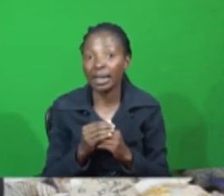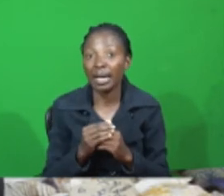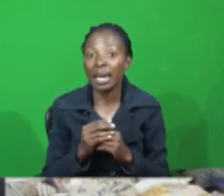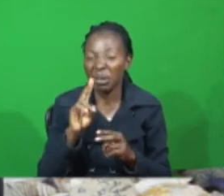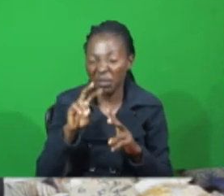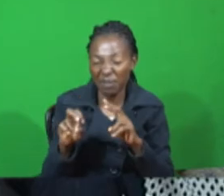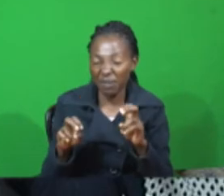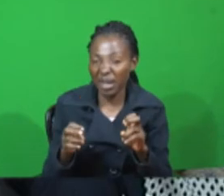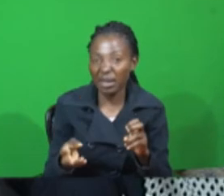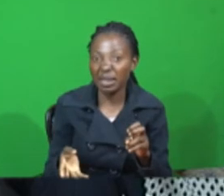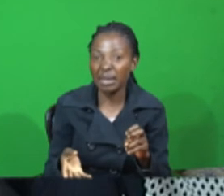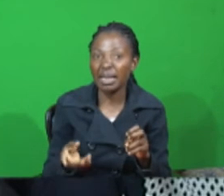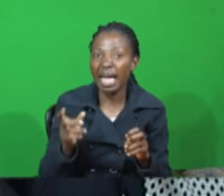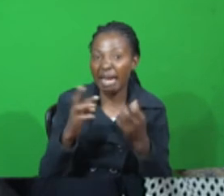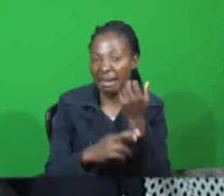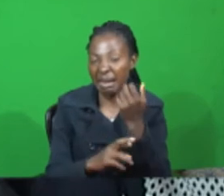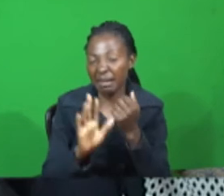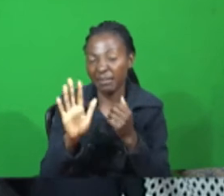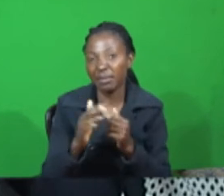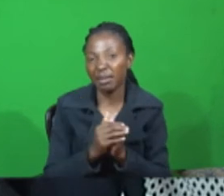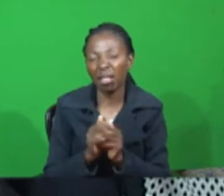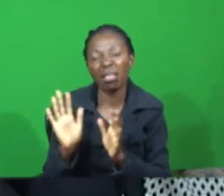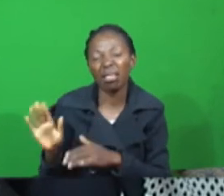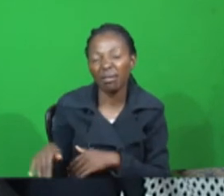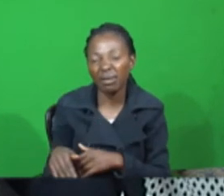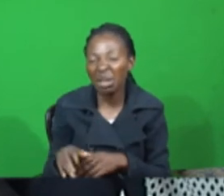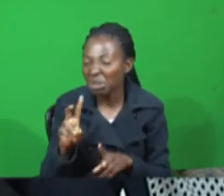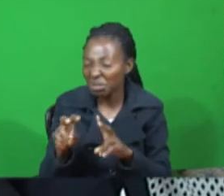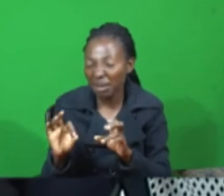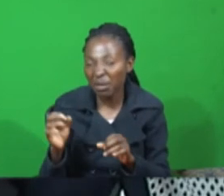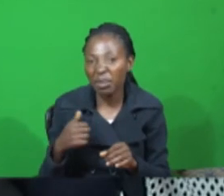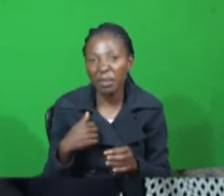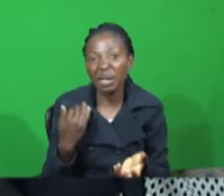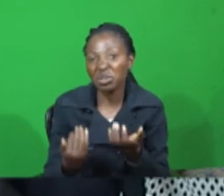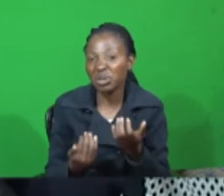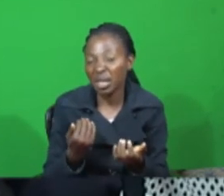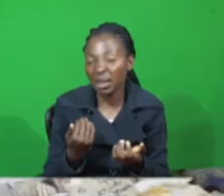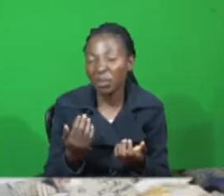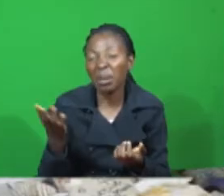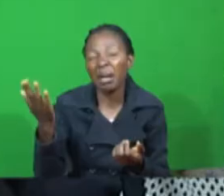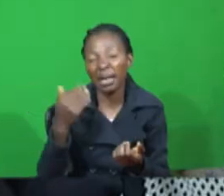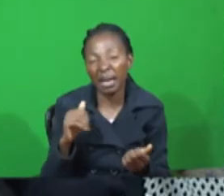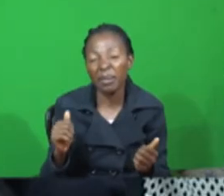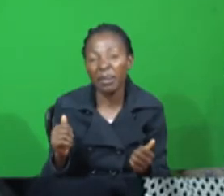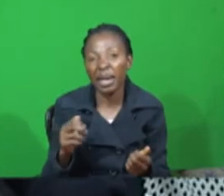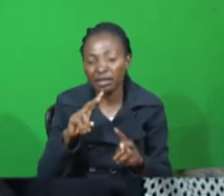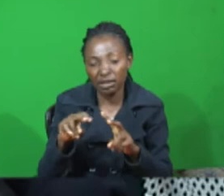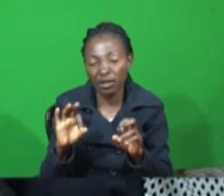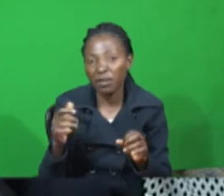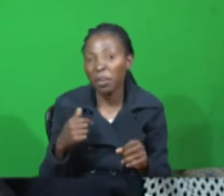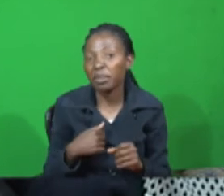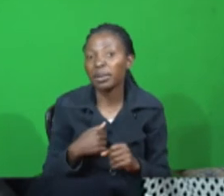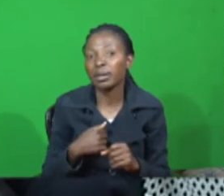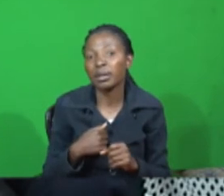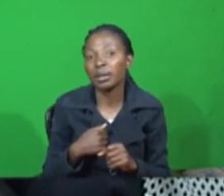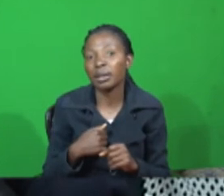achatsvaga veropa rake. Mm. Achatsvaga zvake. Achanditsvaga vanhu vangu achanditsvaga. Yanzi mwana anouya. Mwana anouya. Ndinyaya unonga